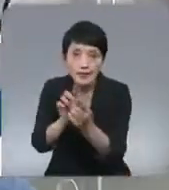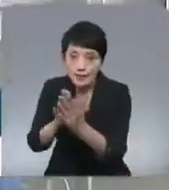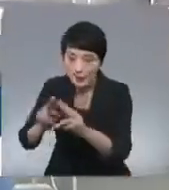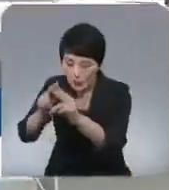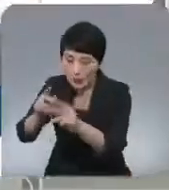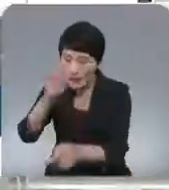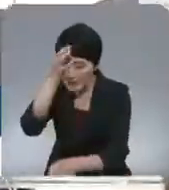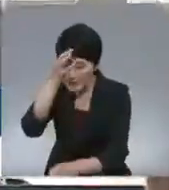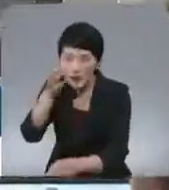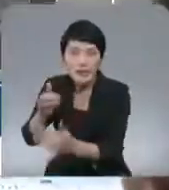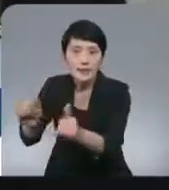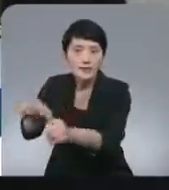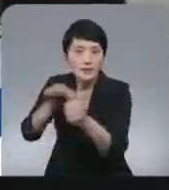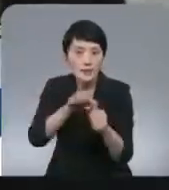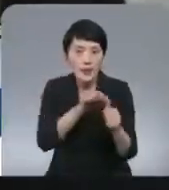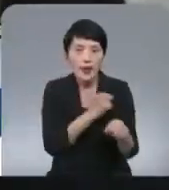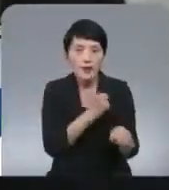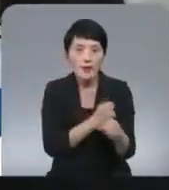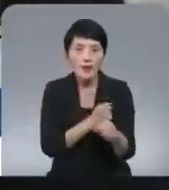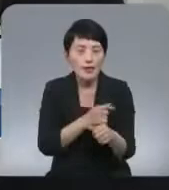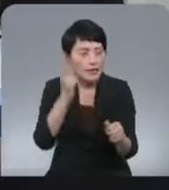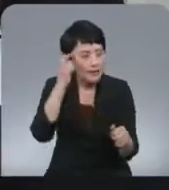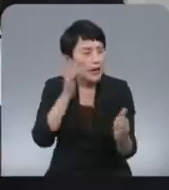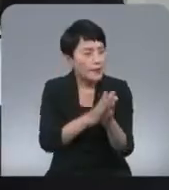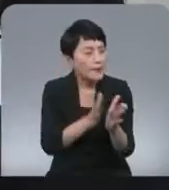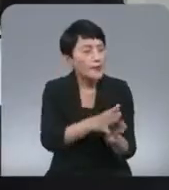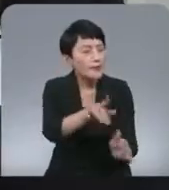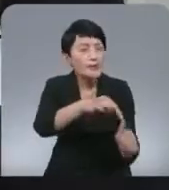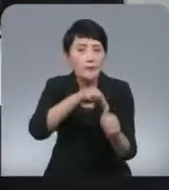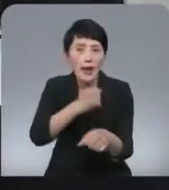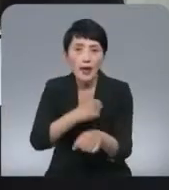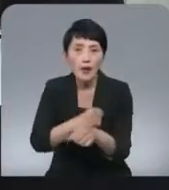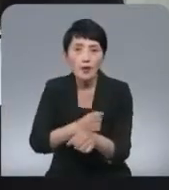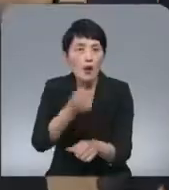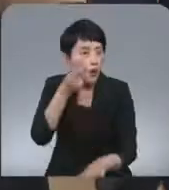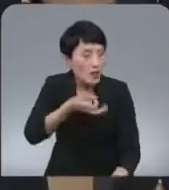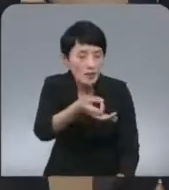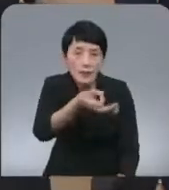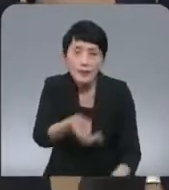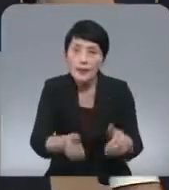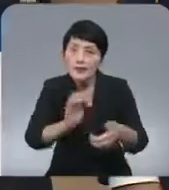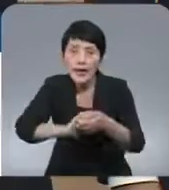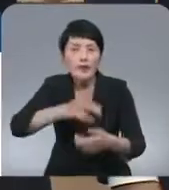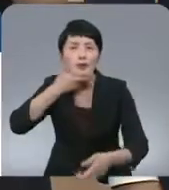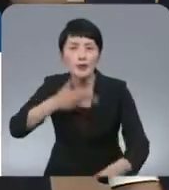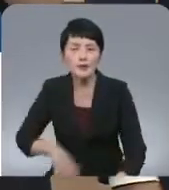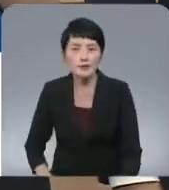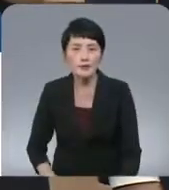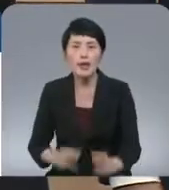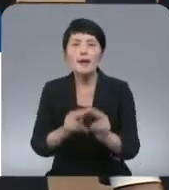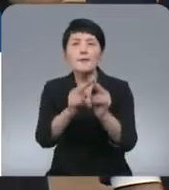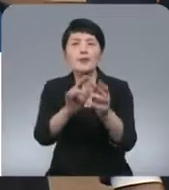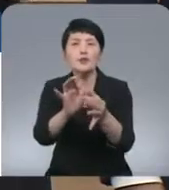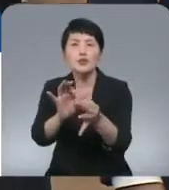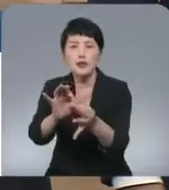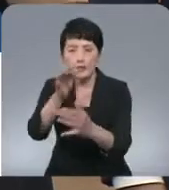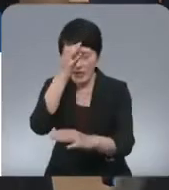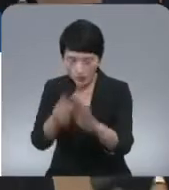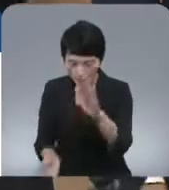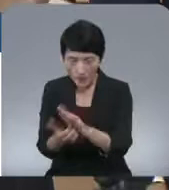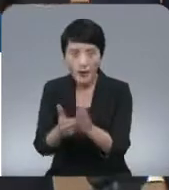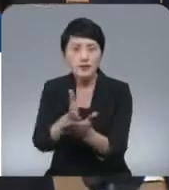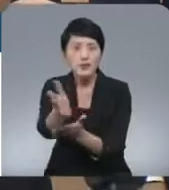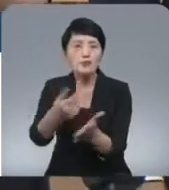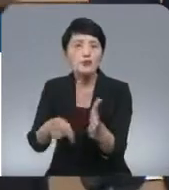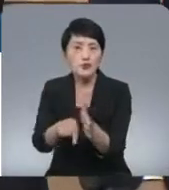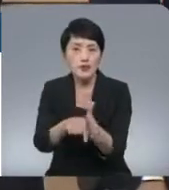possible d'augmenter le nombre d'étudiants dans le domaine des semi conducteurs au total 45 milles seront formés par les universités qui seront invités à augmenter